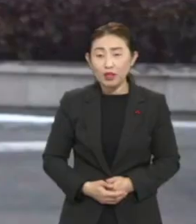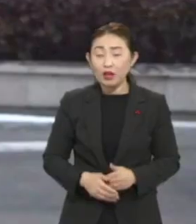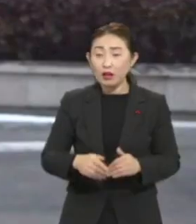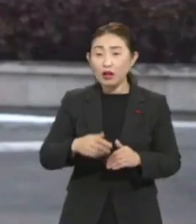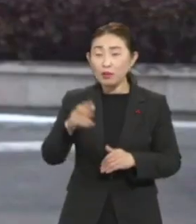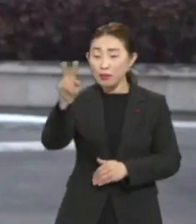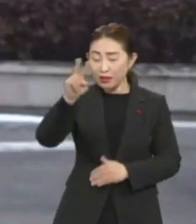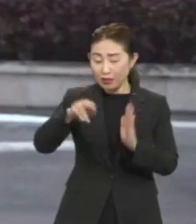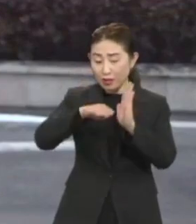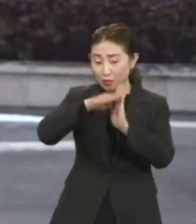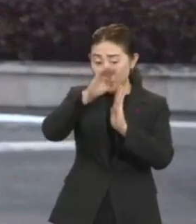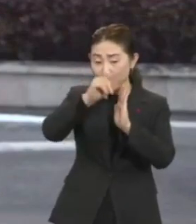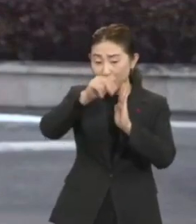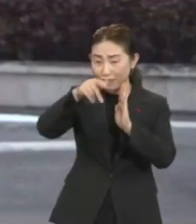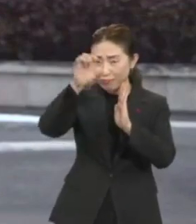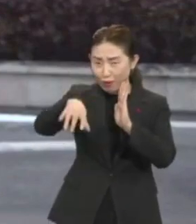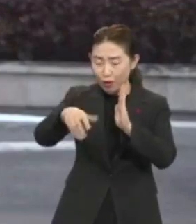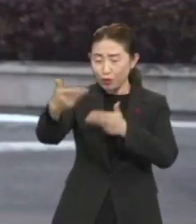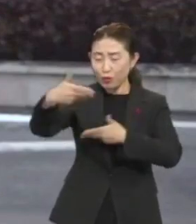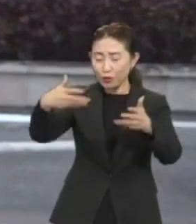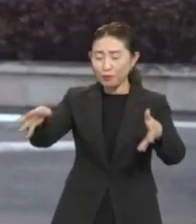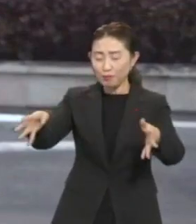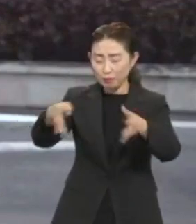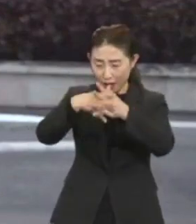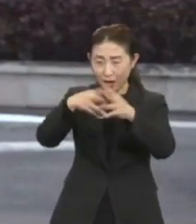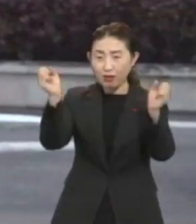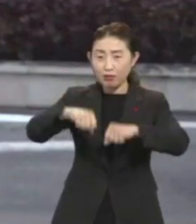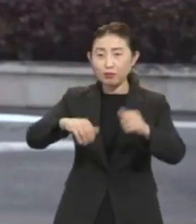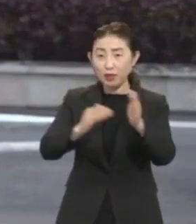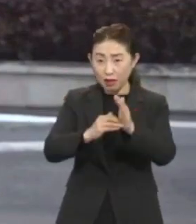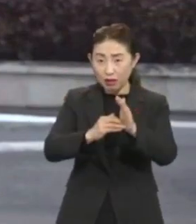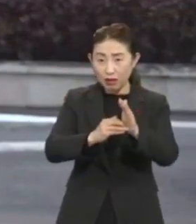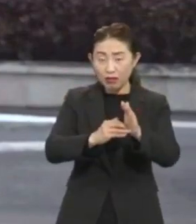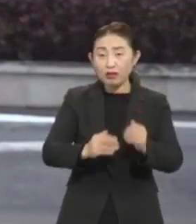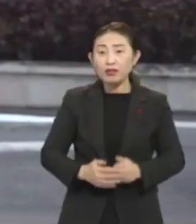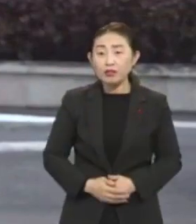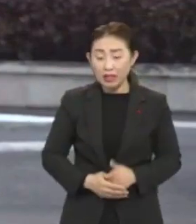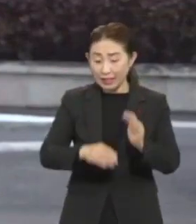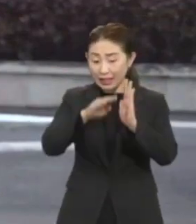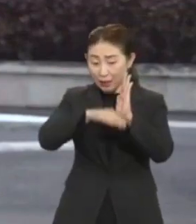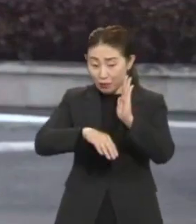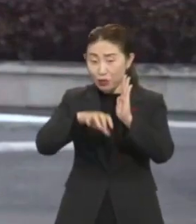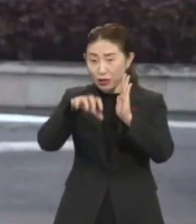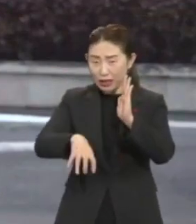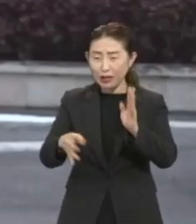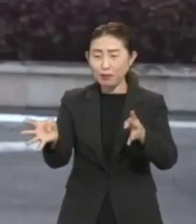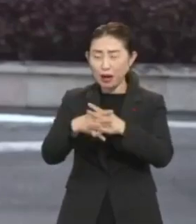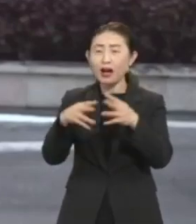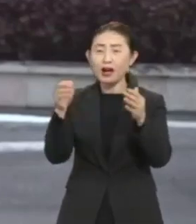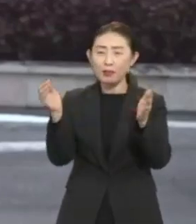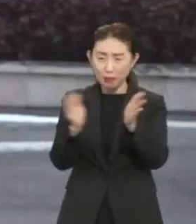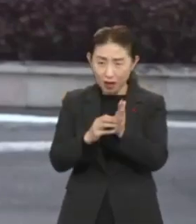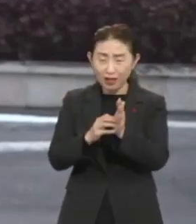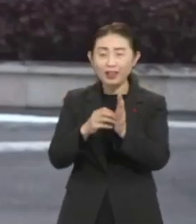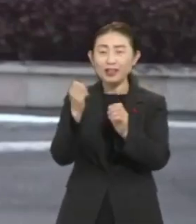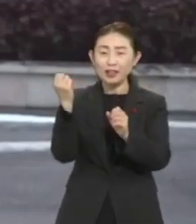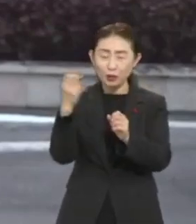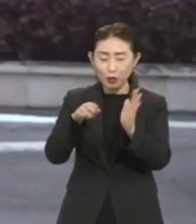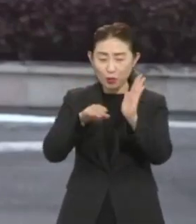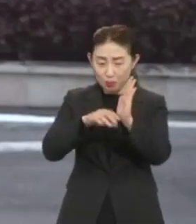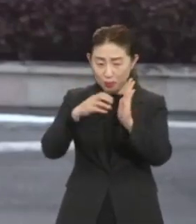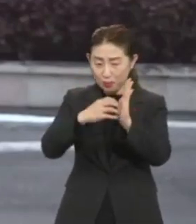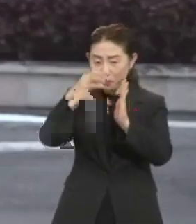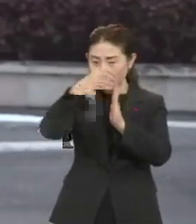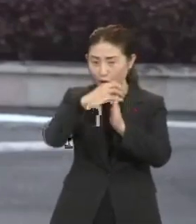북부권의 박장성과 교류 협력을 성사시킴에 따라 충남도는 기존 남쪽의 롱안성에 이어 베트남의 남북축을